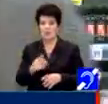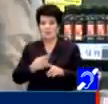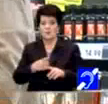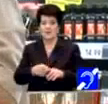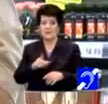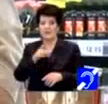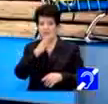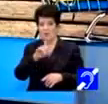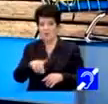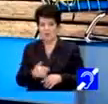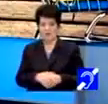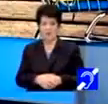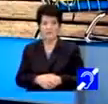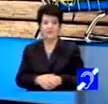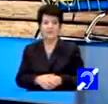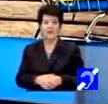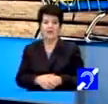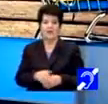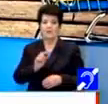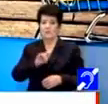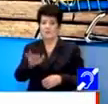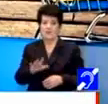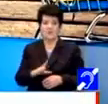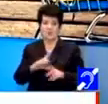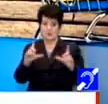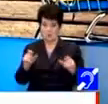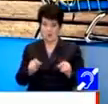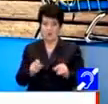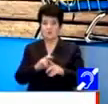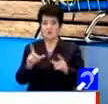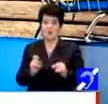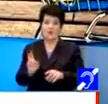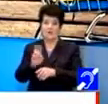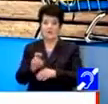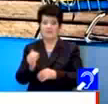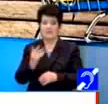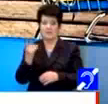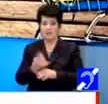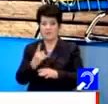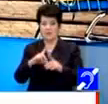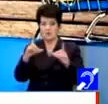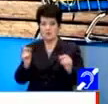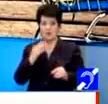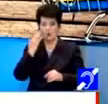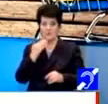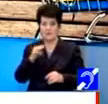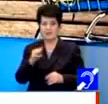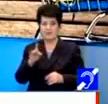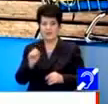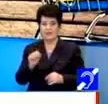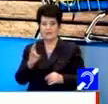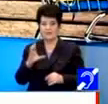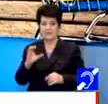oră. Nu mergi la școală, vine școala la tine. Prima școală mobilă din România, ființată într-un oraș din Transilvania.